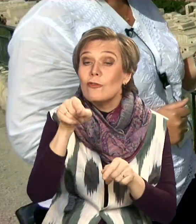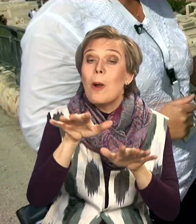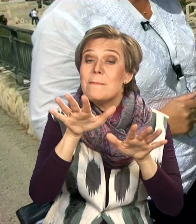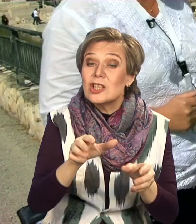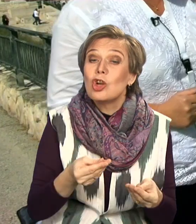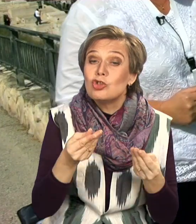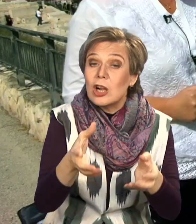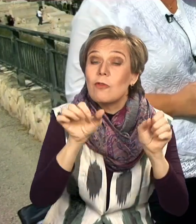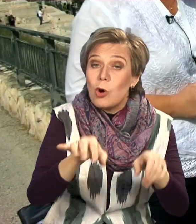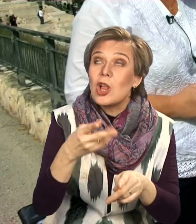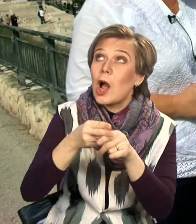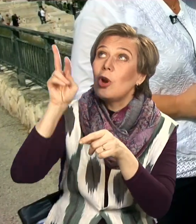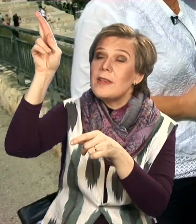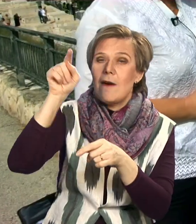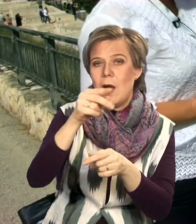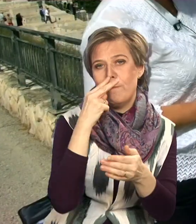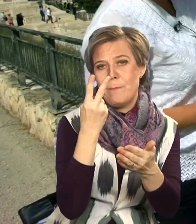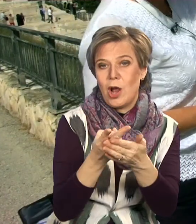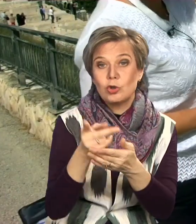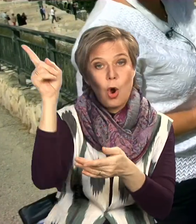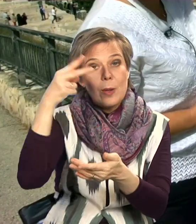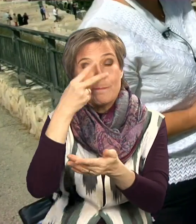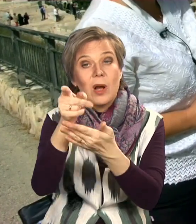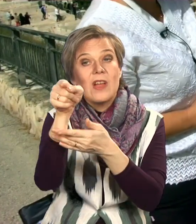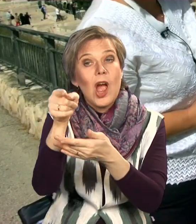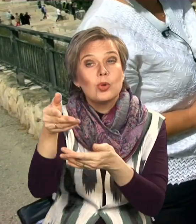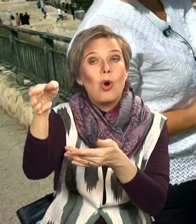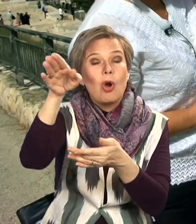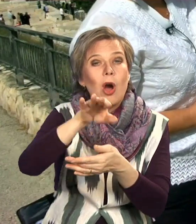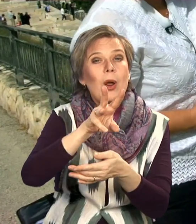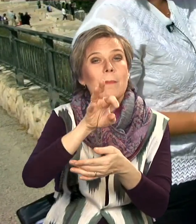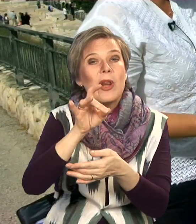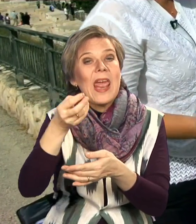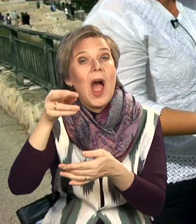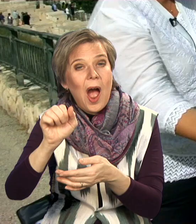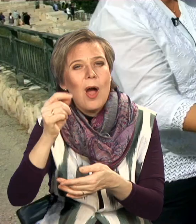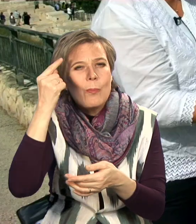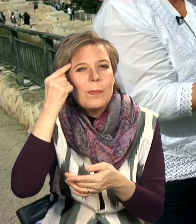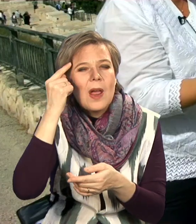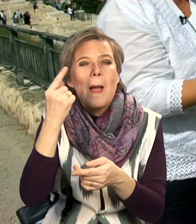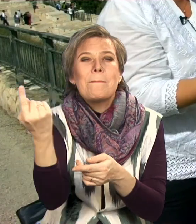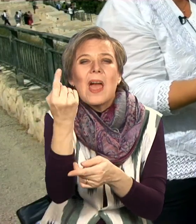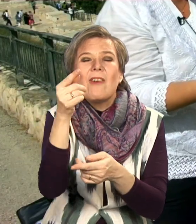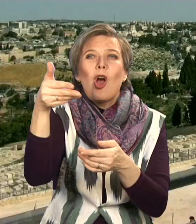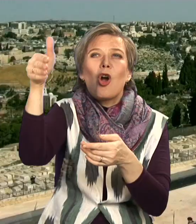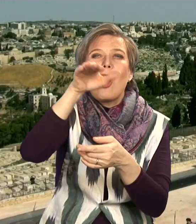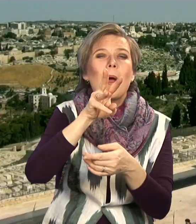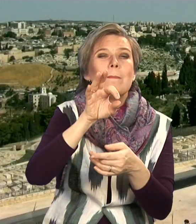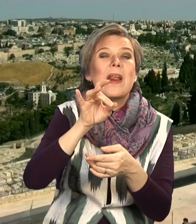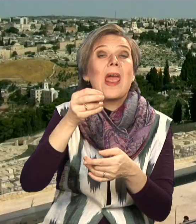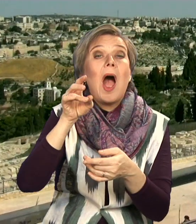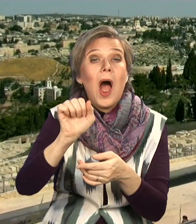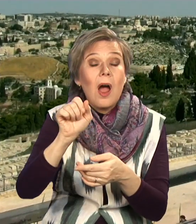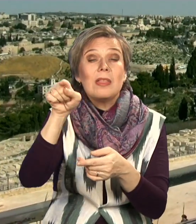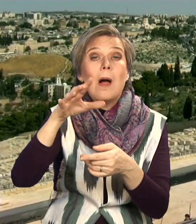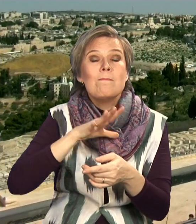месте, которое я вам укажу. И он указывает на эту гору Мурия. Мы помним, что первый, кто взошел на гору Мурия, был Авраам